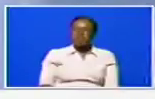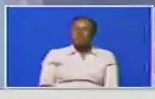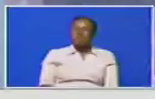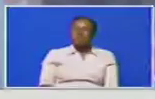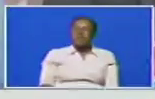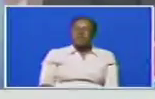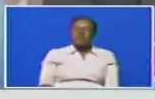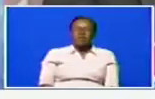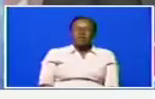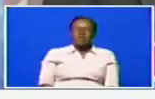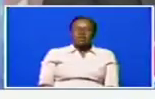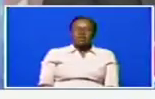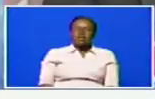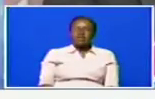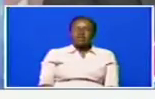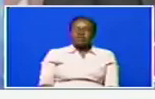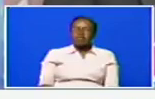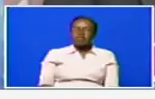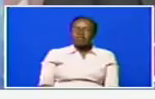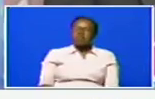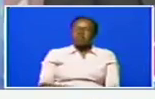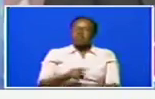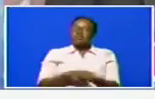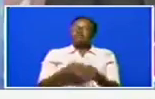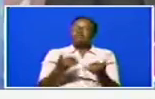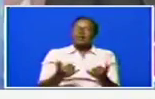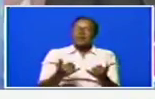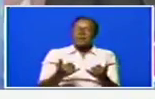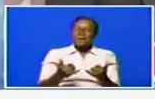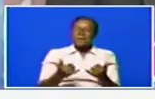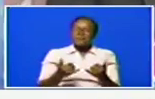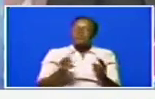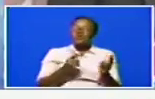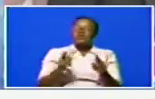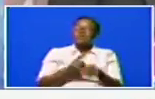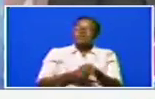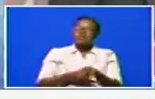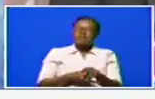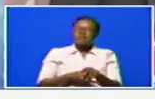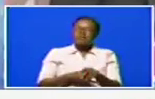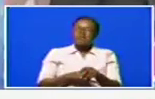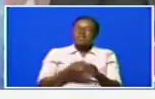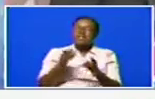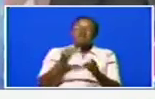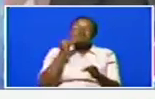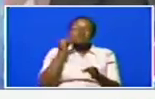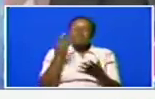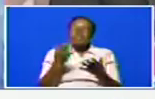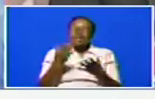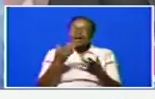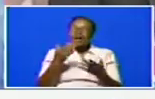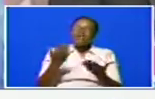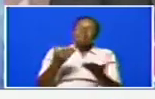Naam, asante sana Manzo. Bila shaka ni wakati ambapo labda angekuwa ni muda wa kawaida tungekuwa nyumbani tukinywa kahawa